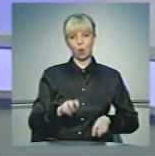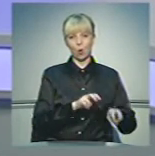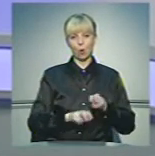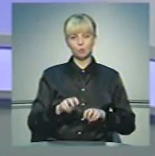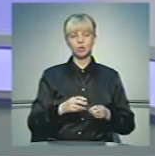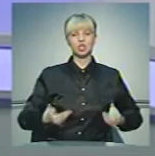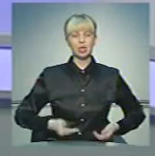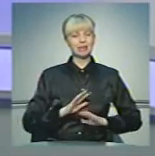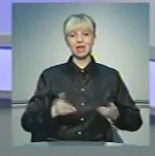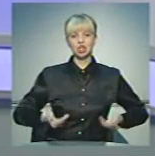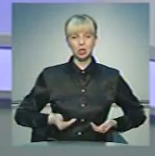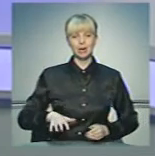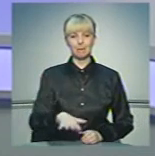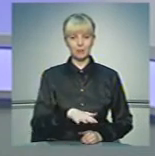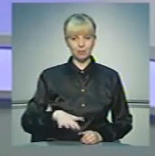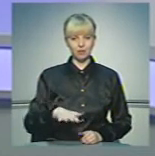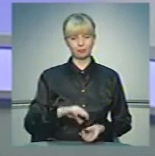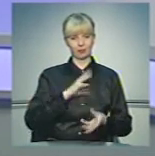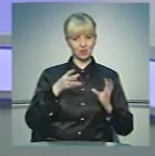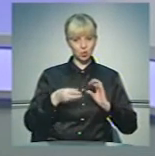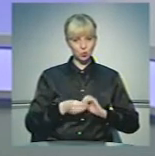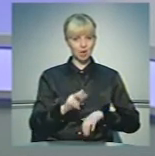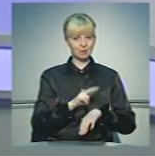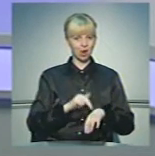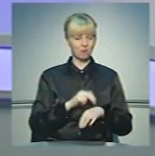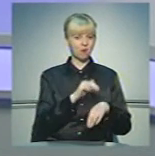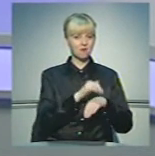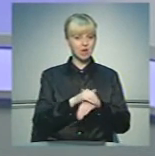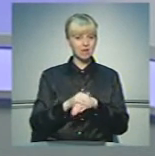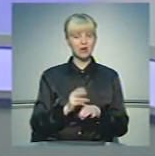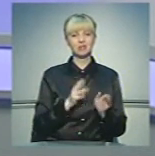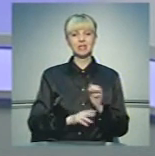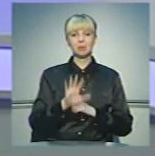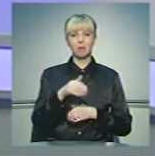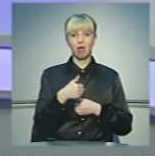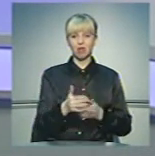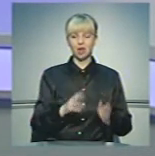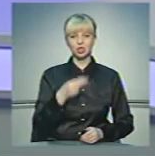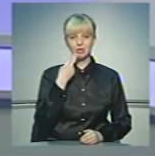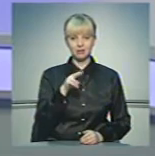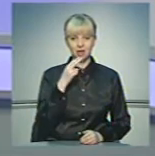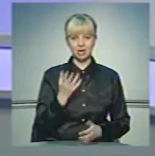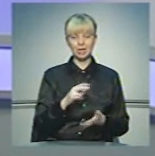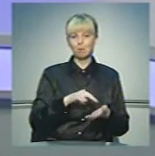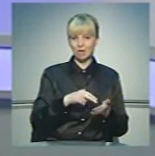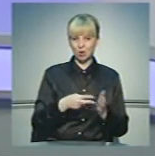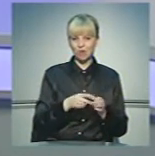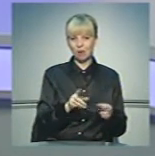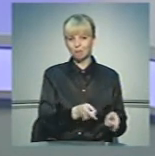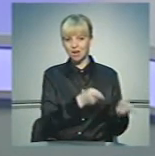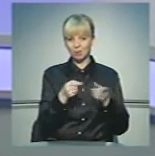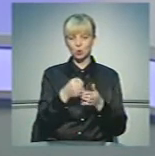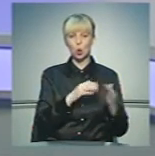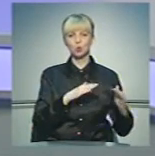жилих та нежилих приміщень. В результаті правоохоронці виявили 85 ящиків сигарет, які планували переправити